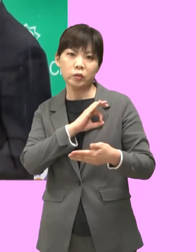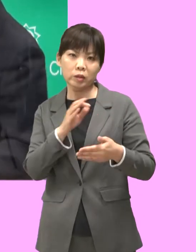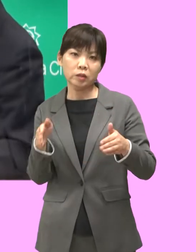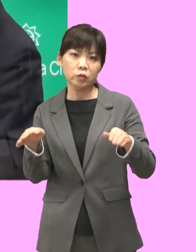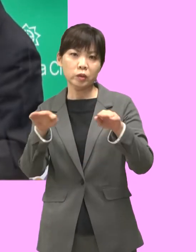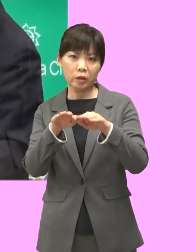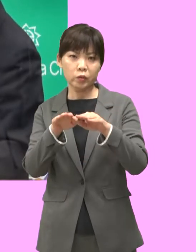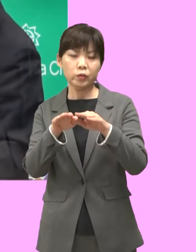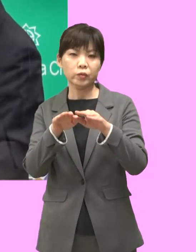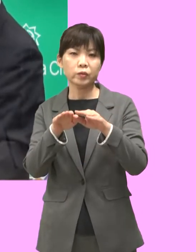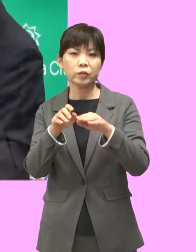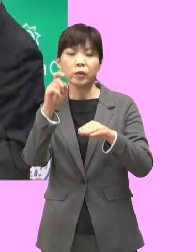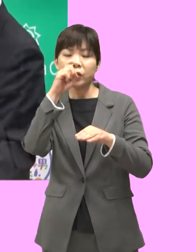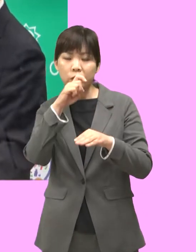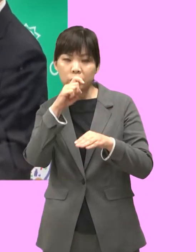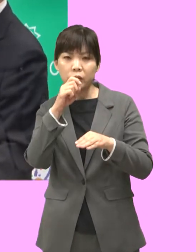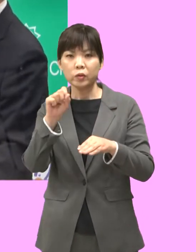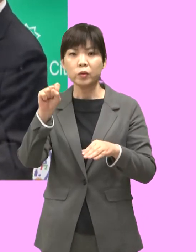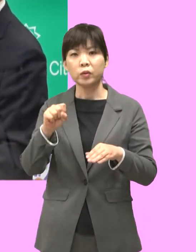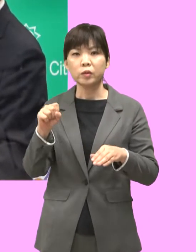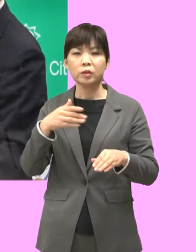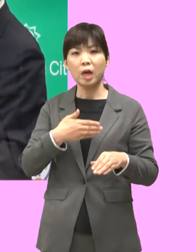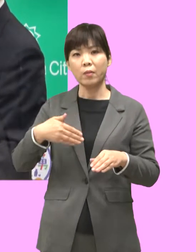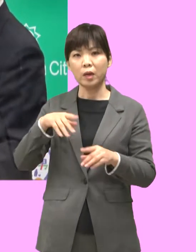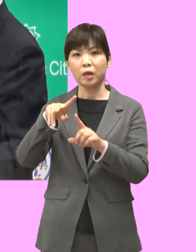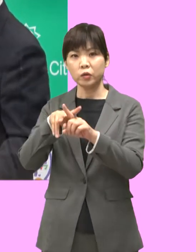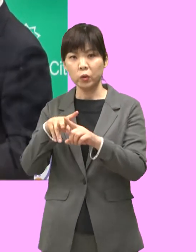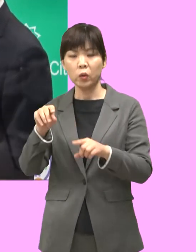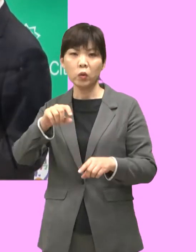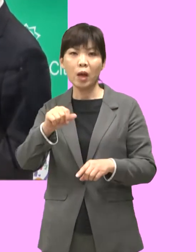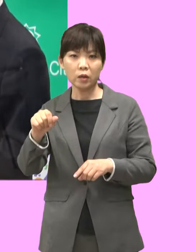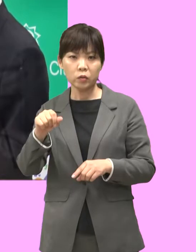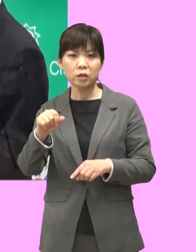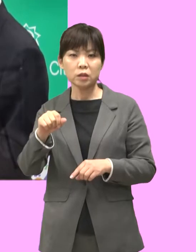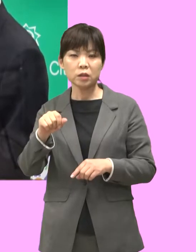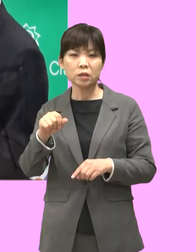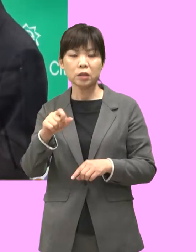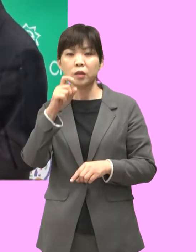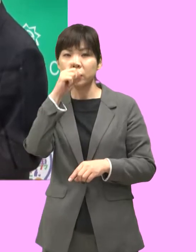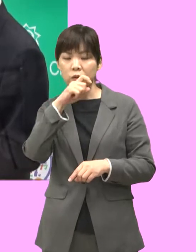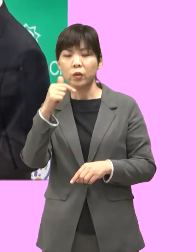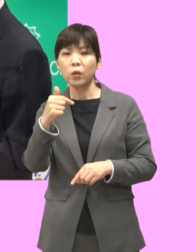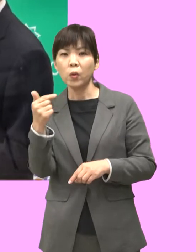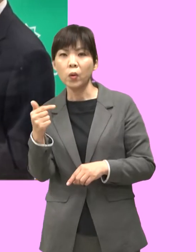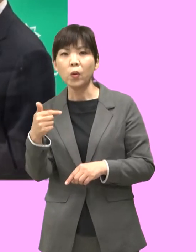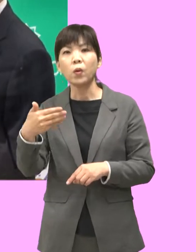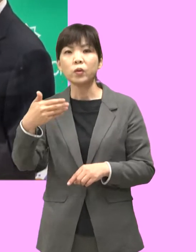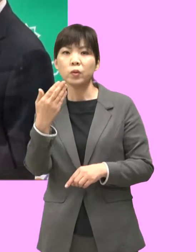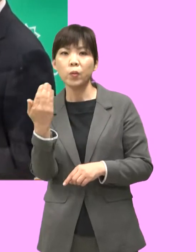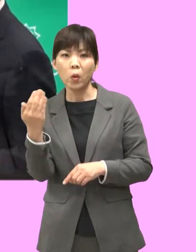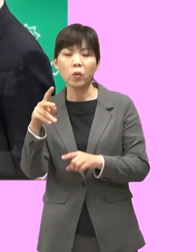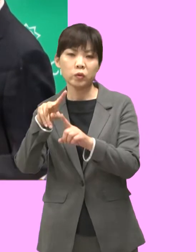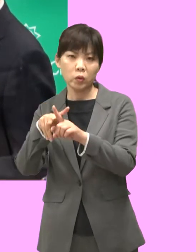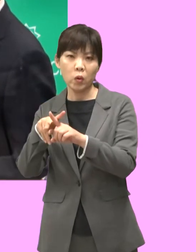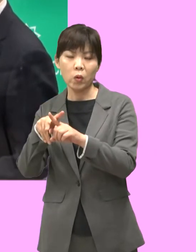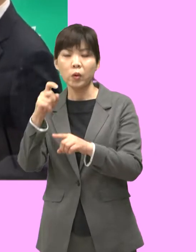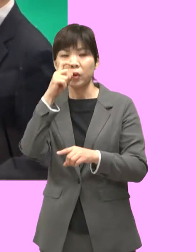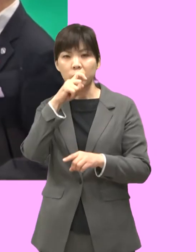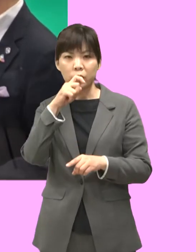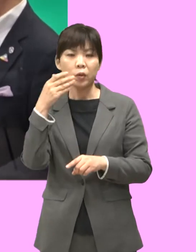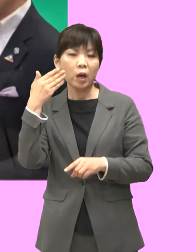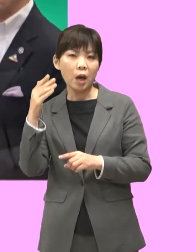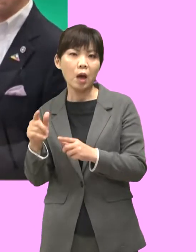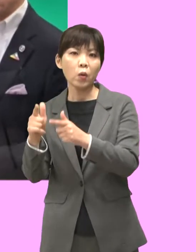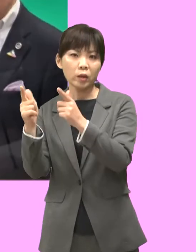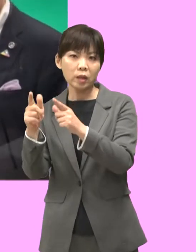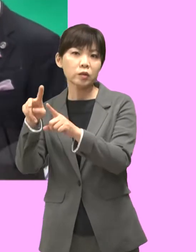佐原小学校の跡地、それから旧大久保小学校、それから旧青木小学校、